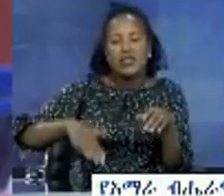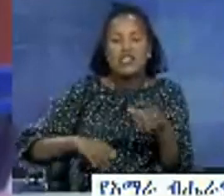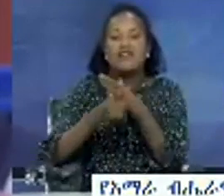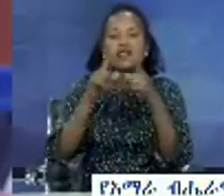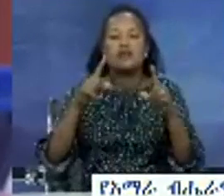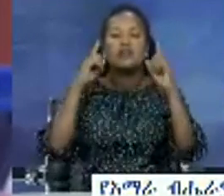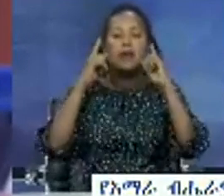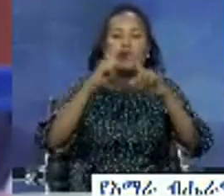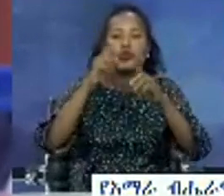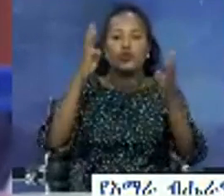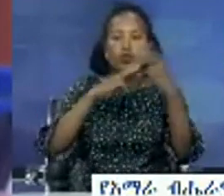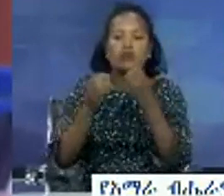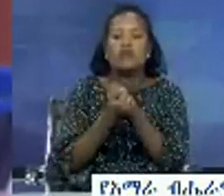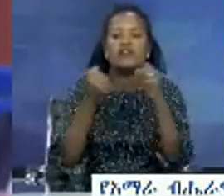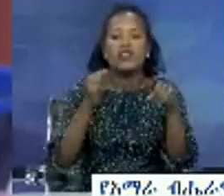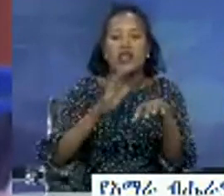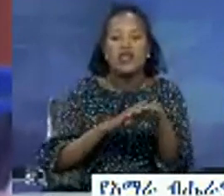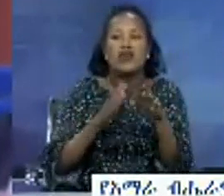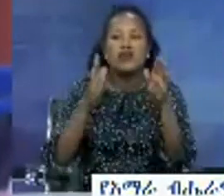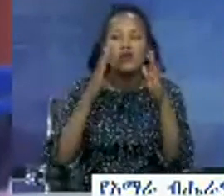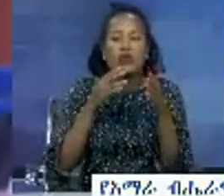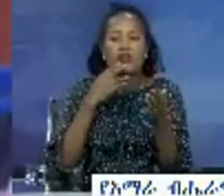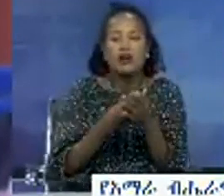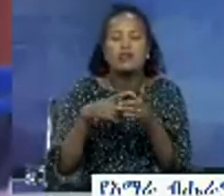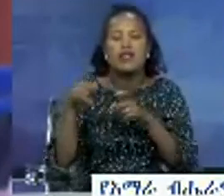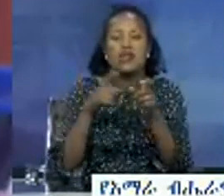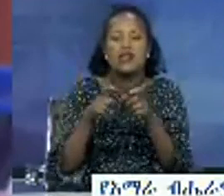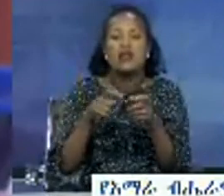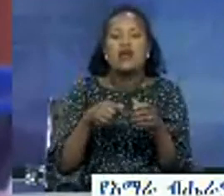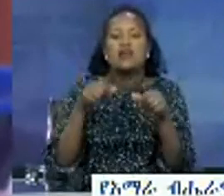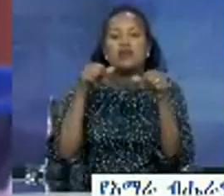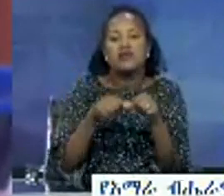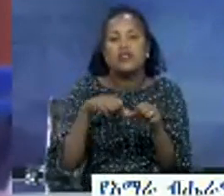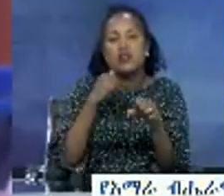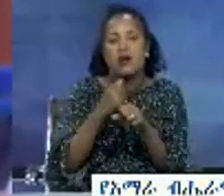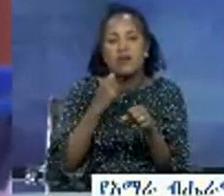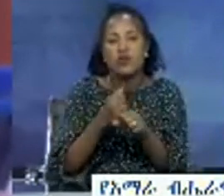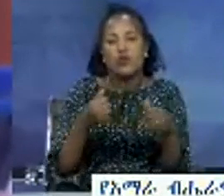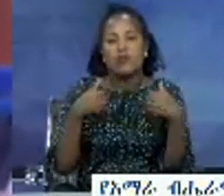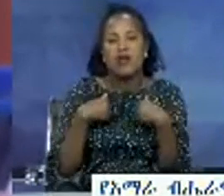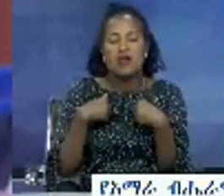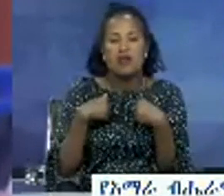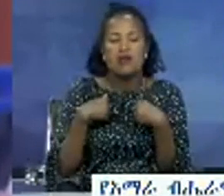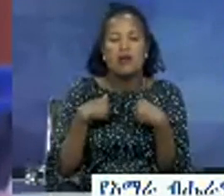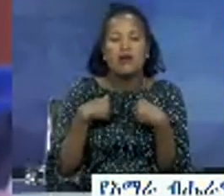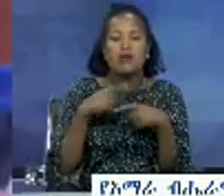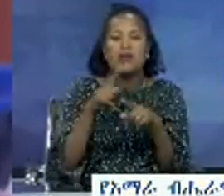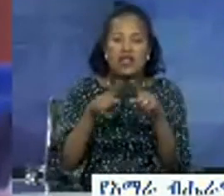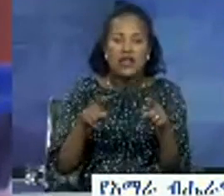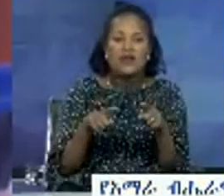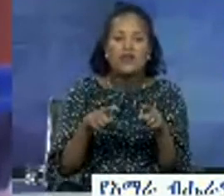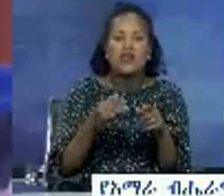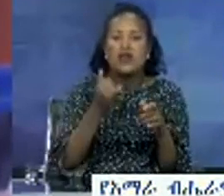መዛባት ችግሮችን መፍታት ላይ ያተኮረ መልካም አስተዳደርን የማስፈን ስራም ይኖርብናል። በተለይም